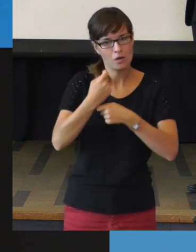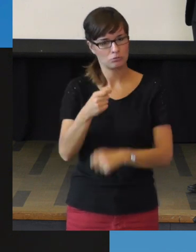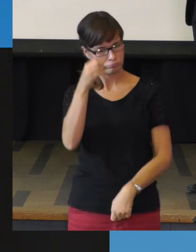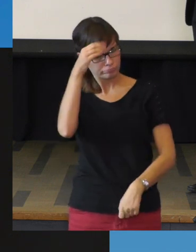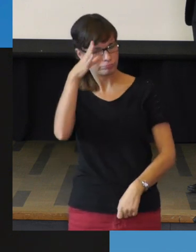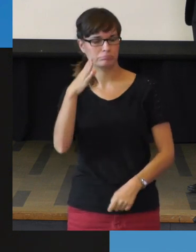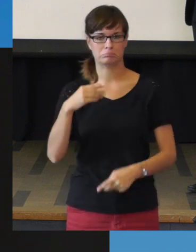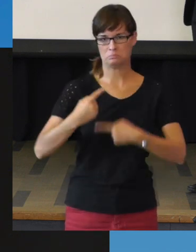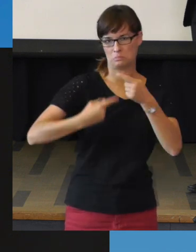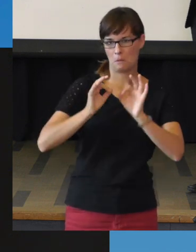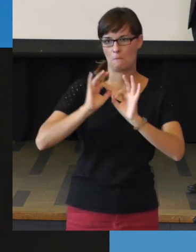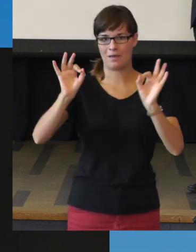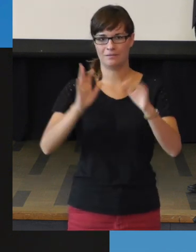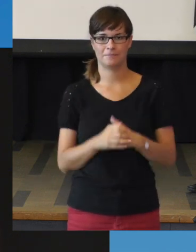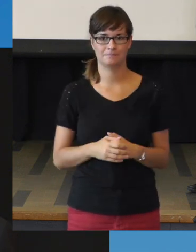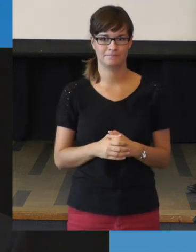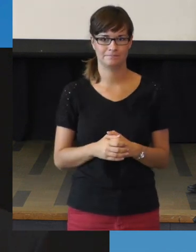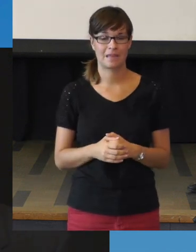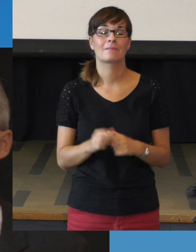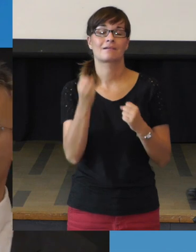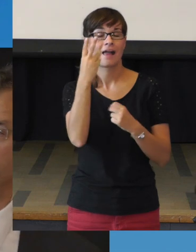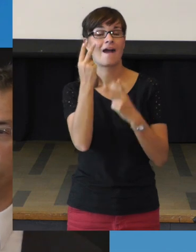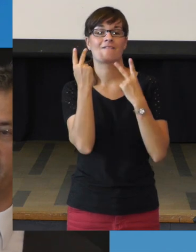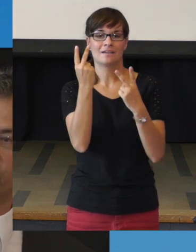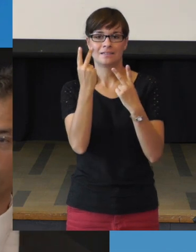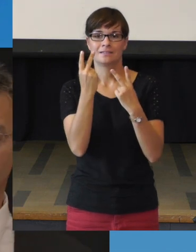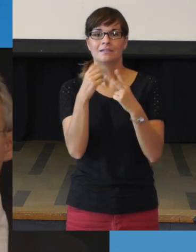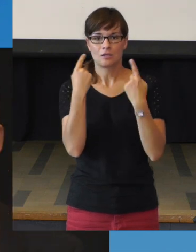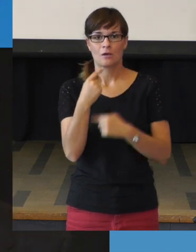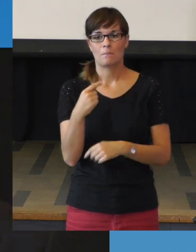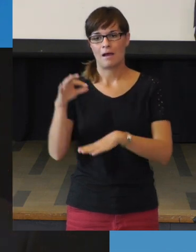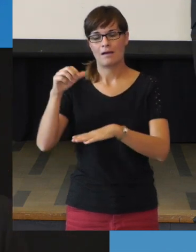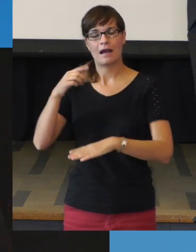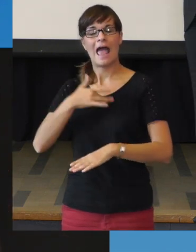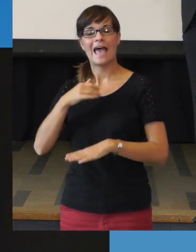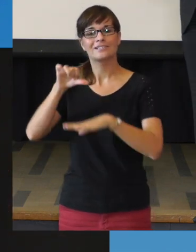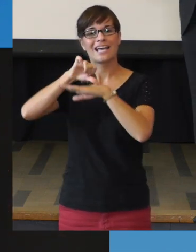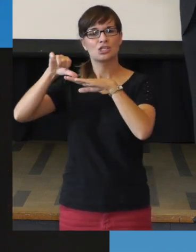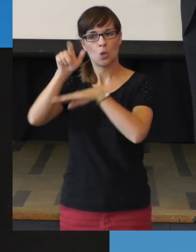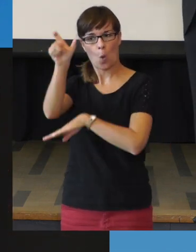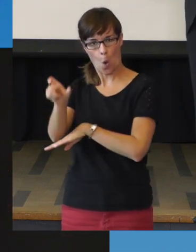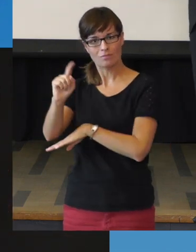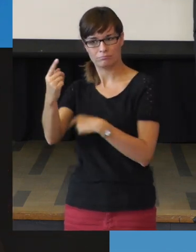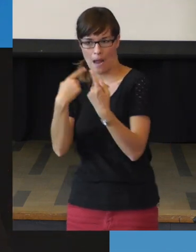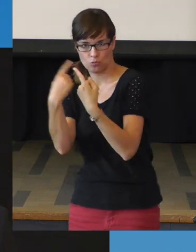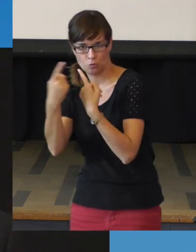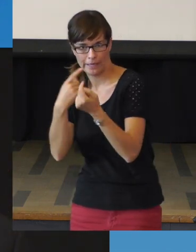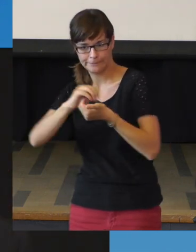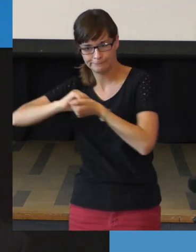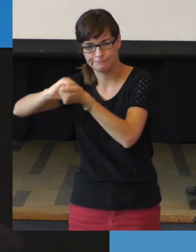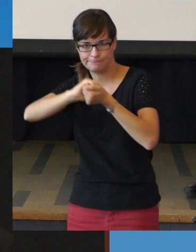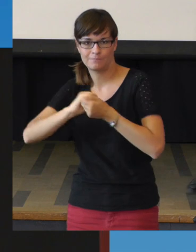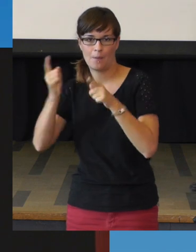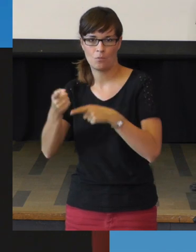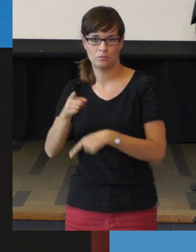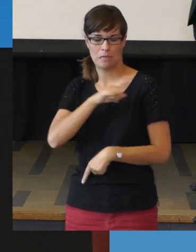ganz wichtig ist, dass dieses immer in Diskussion und Absprache mit dem Herzchirurgen erfolgt, denn der Herzchirurg ist letztlich der wichtigste Partner für